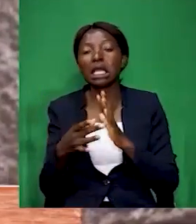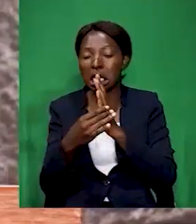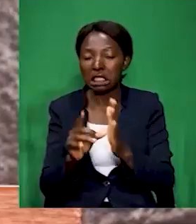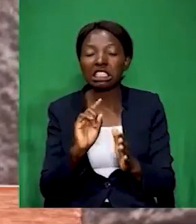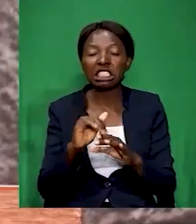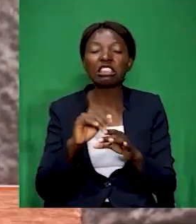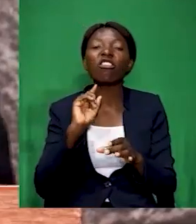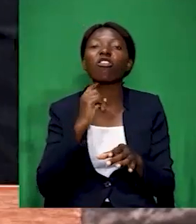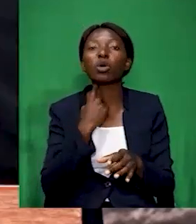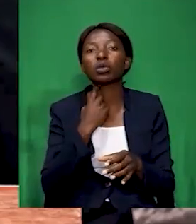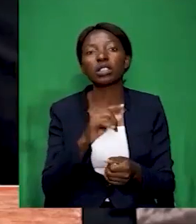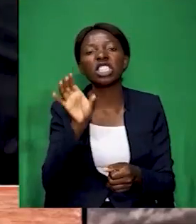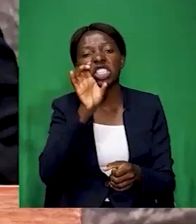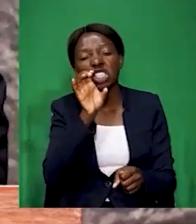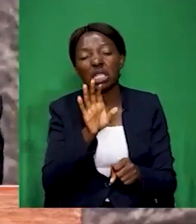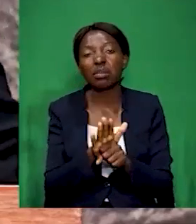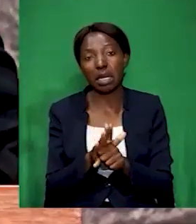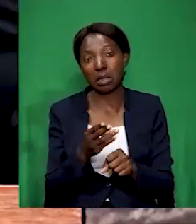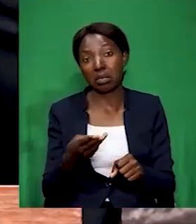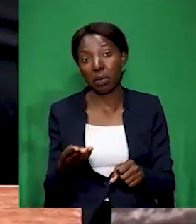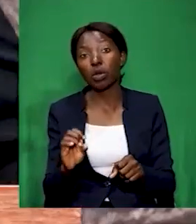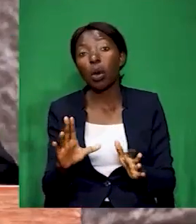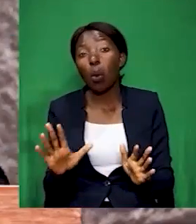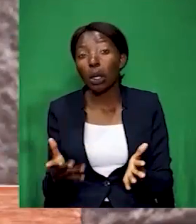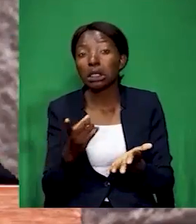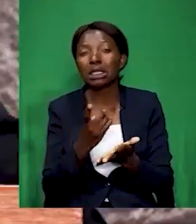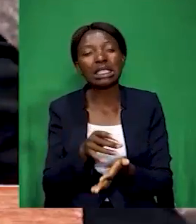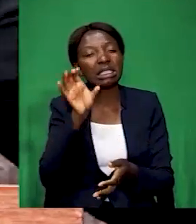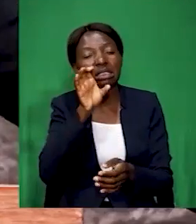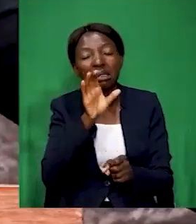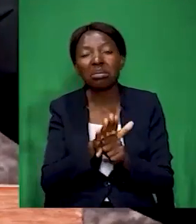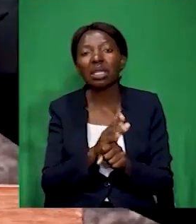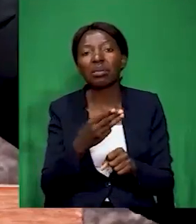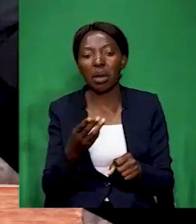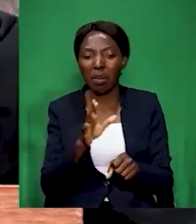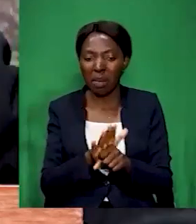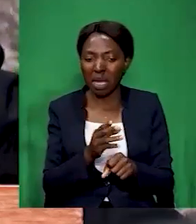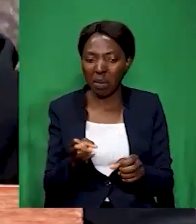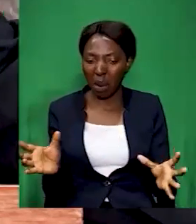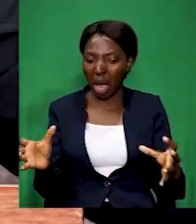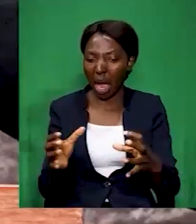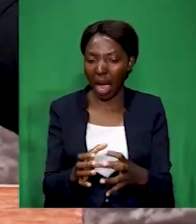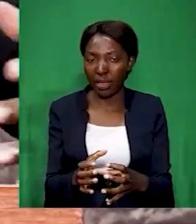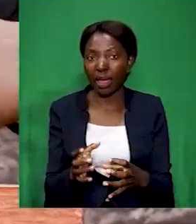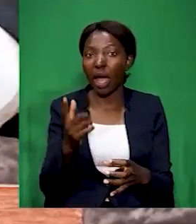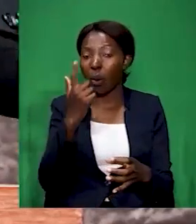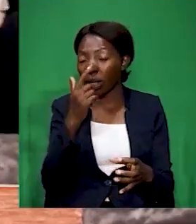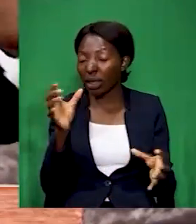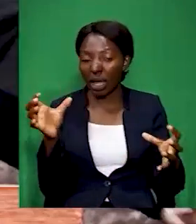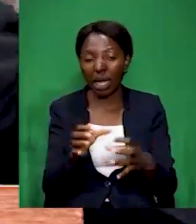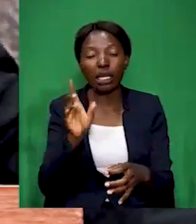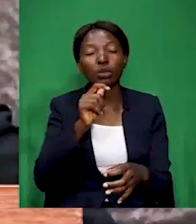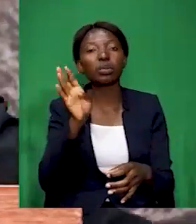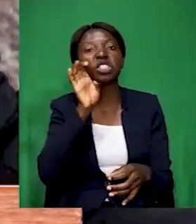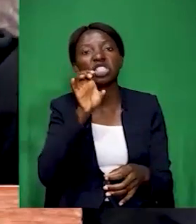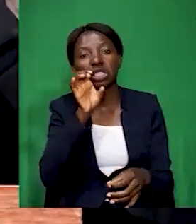kunhema. Saka changa achiita kwakuri kunyengera vazhinji saka vanhu vanenge vachiungana but they vari kuunganira mweya